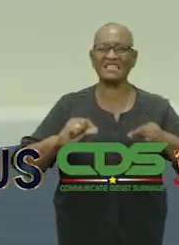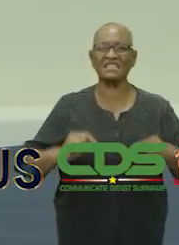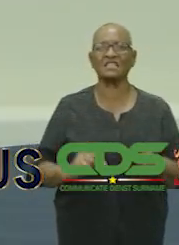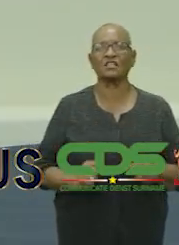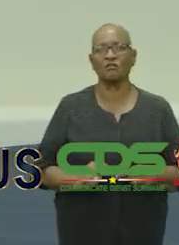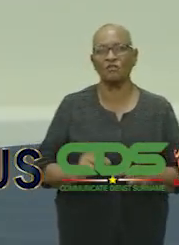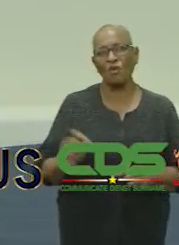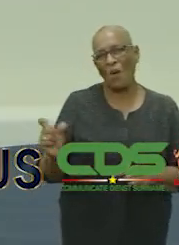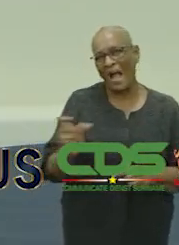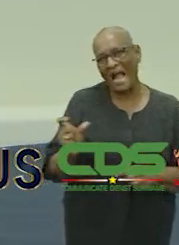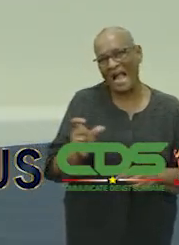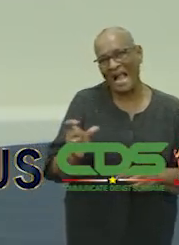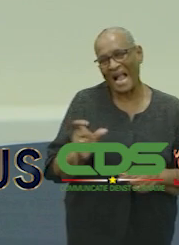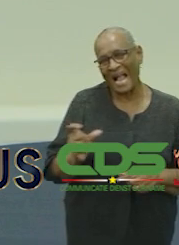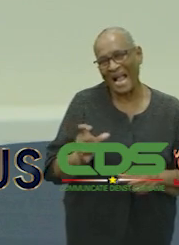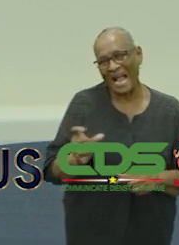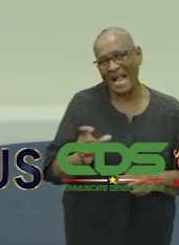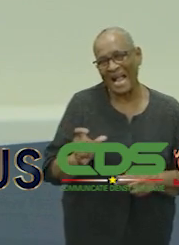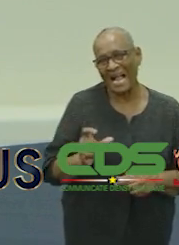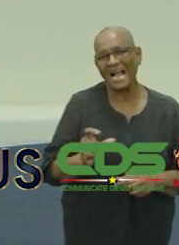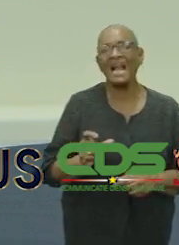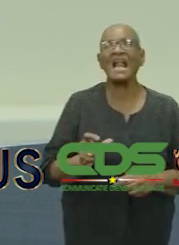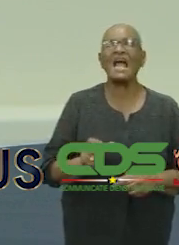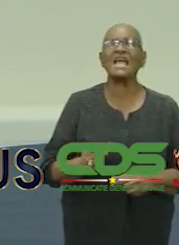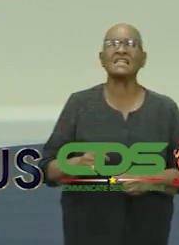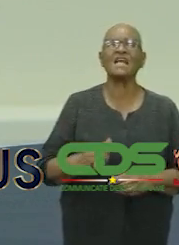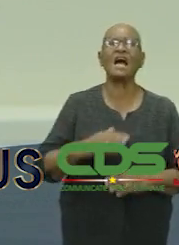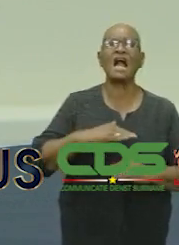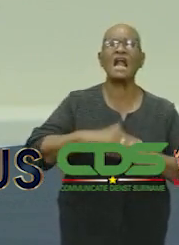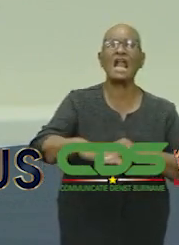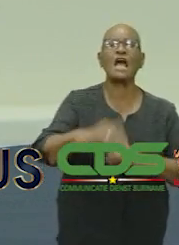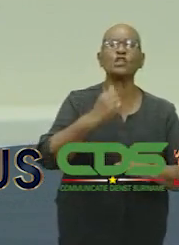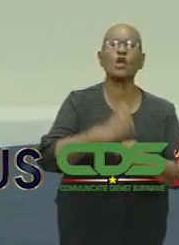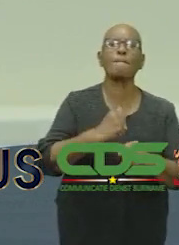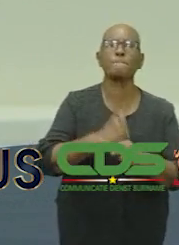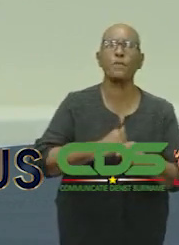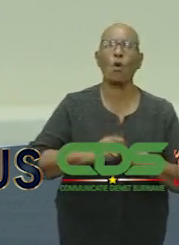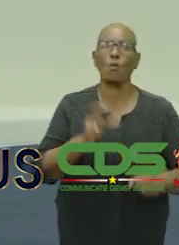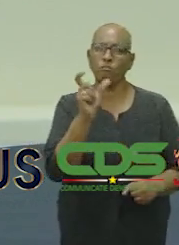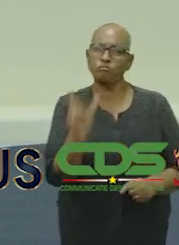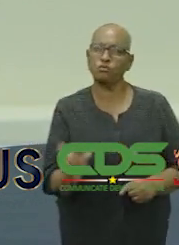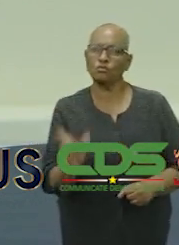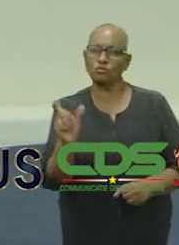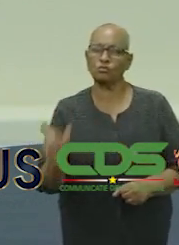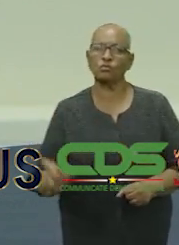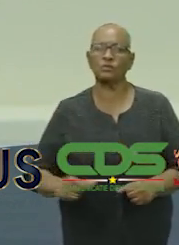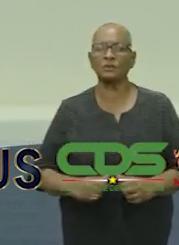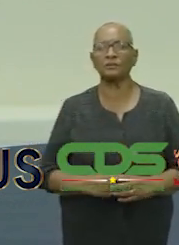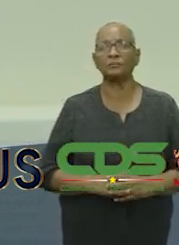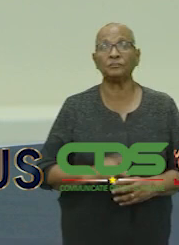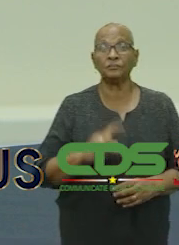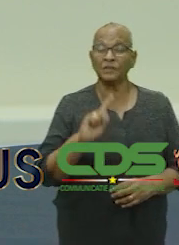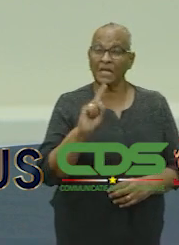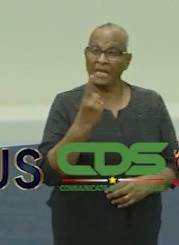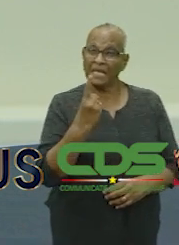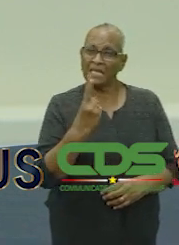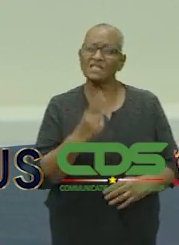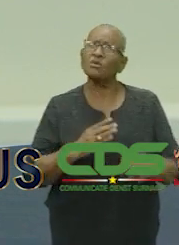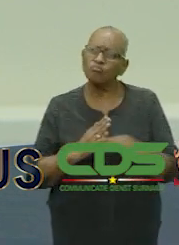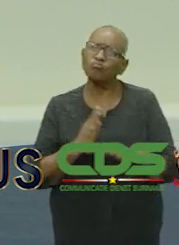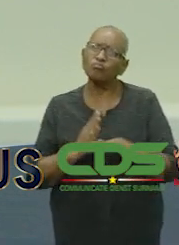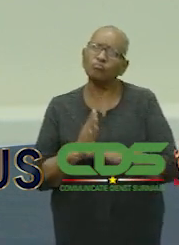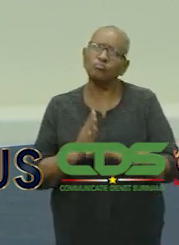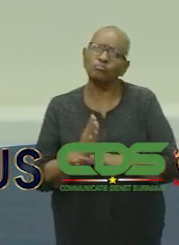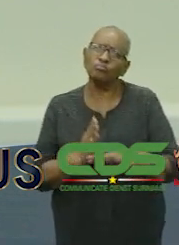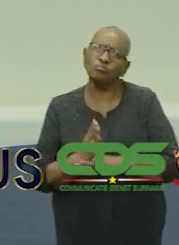kleine landbouwers in Nikeri. Om het eerste te beginnen, we zijn continu bezig